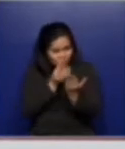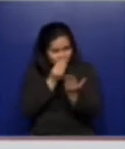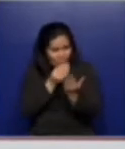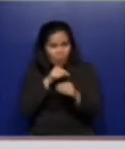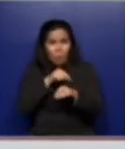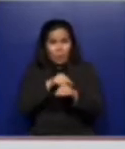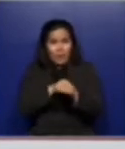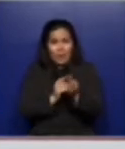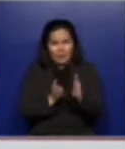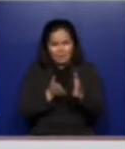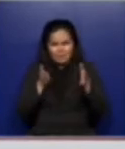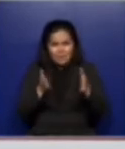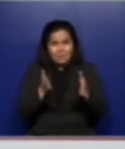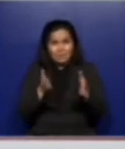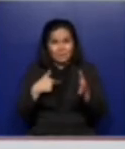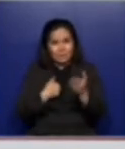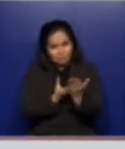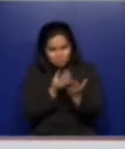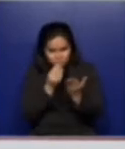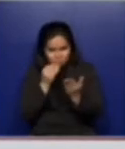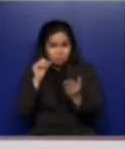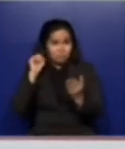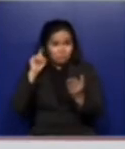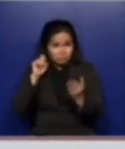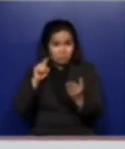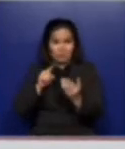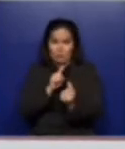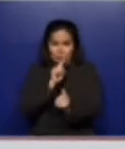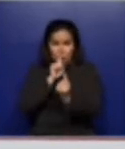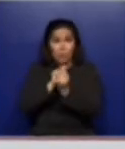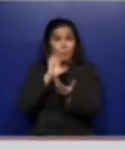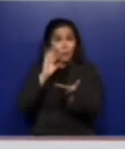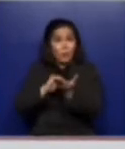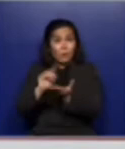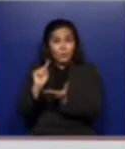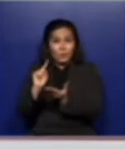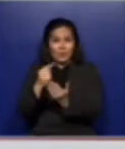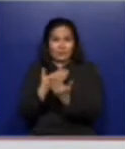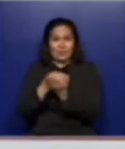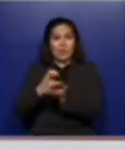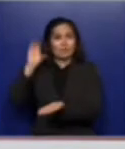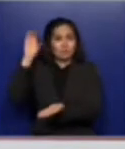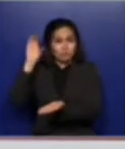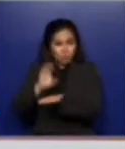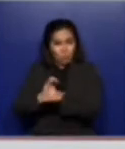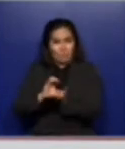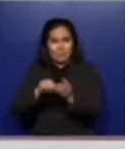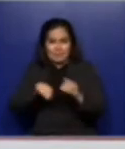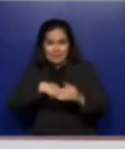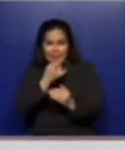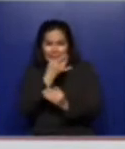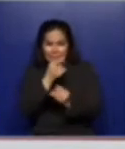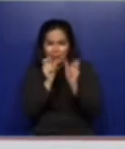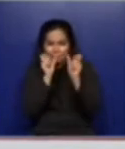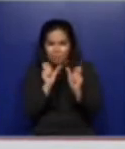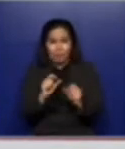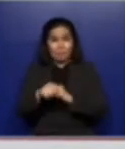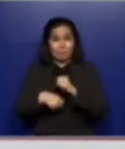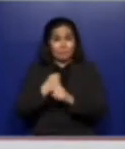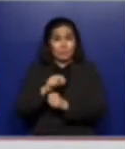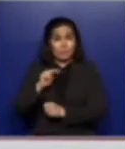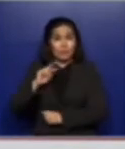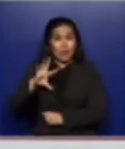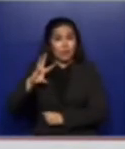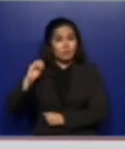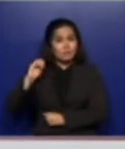ดครับก็พบว่าการตั้งงบประมาณปี64นี้ท่านตั้ง